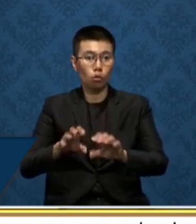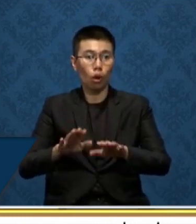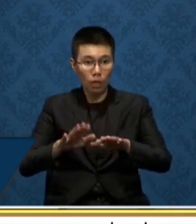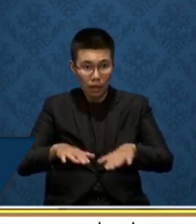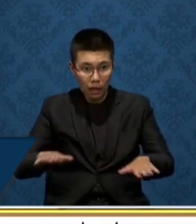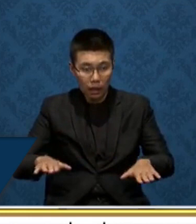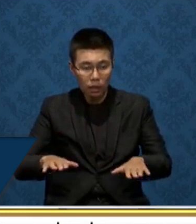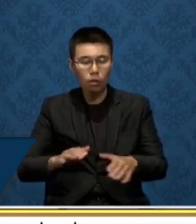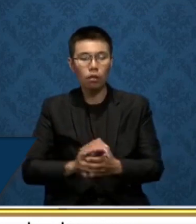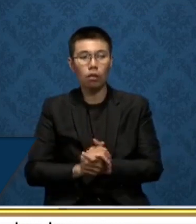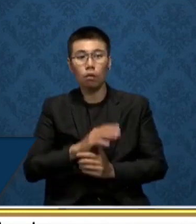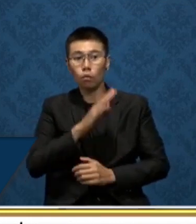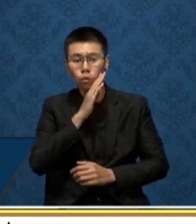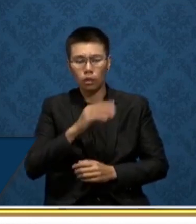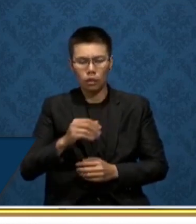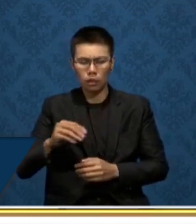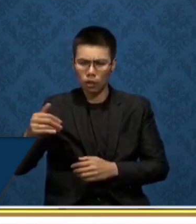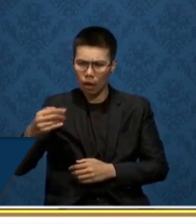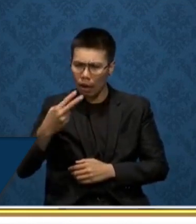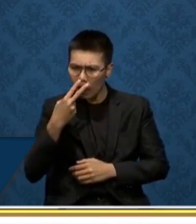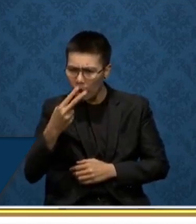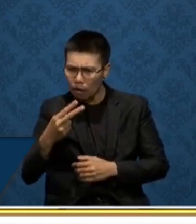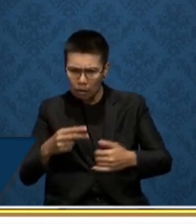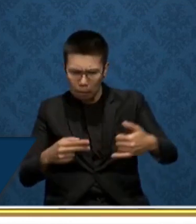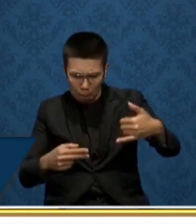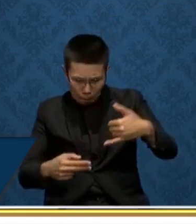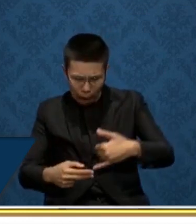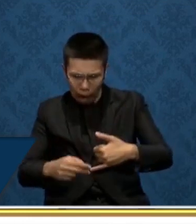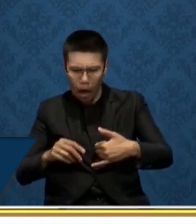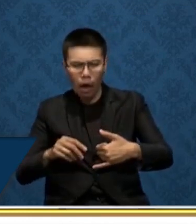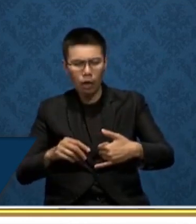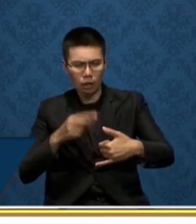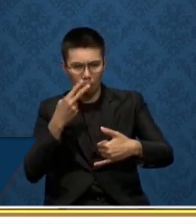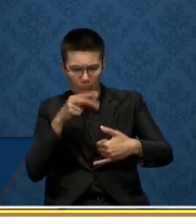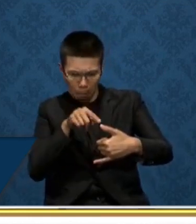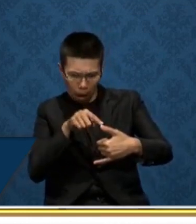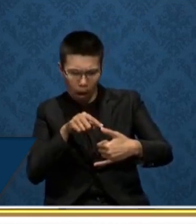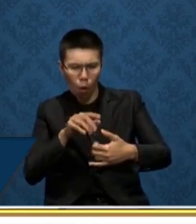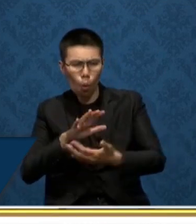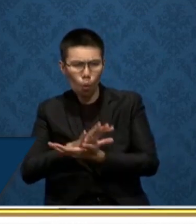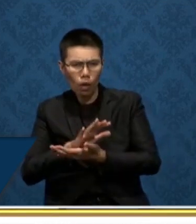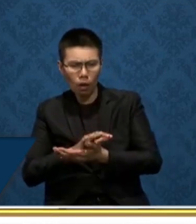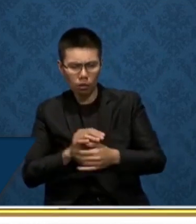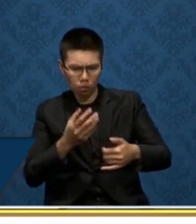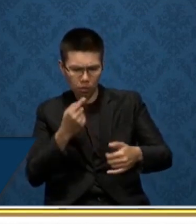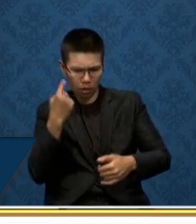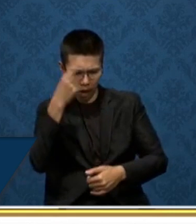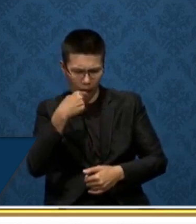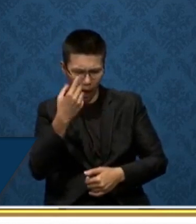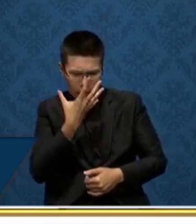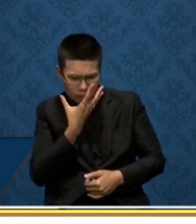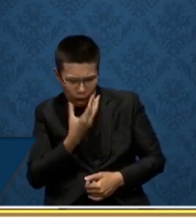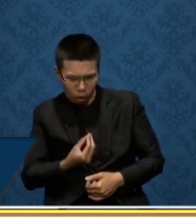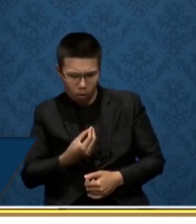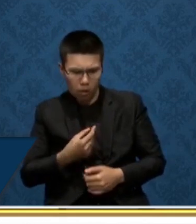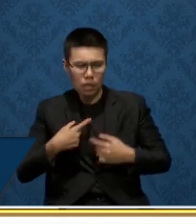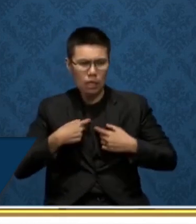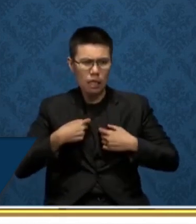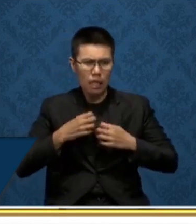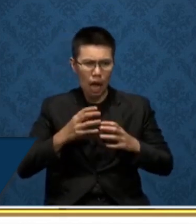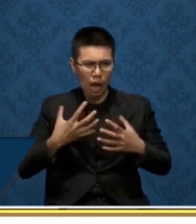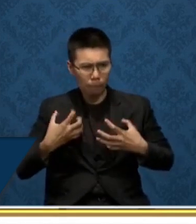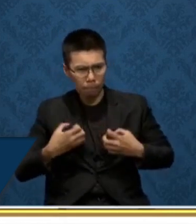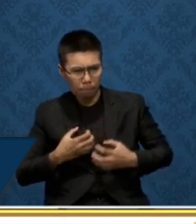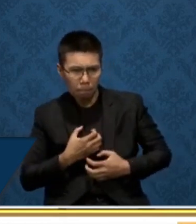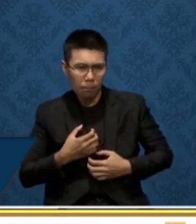ยเวลาเด็กมาจากบ้านเนี่ยฟกช้ำดำเขียวมาหรือว่ามีโรคซึมเศร้าหรือว่าแต่งตัวไม่เรียบร้อยเสื้อผ้ายับอย่างเงี้ยอา